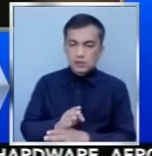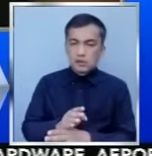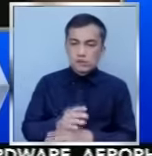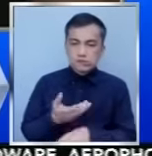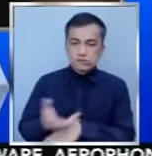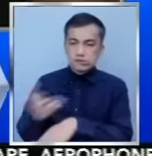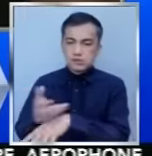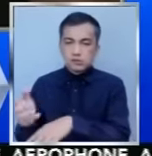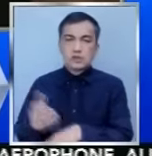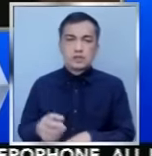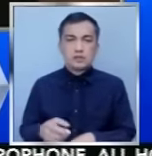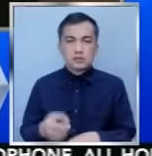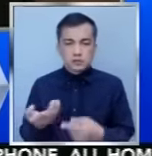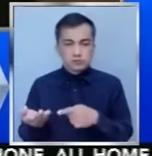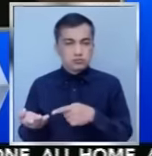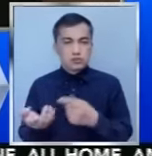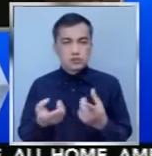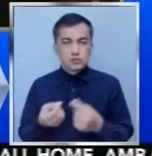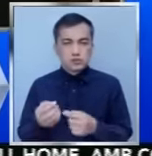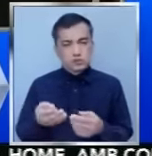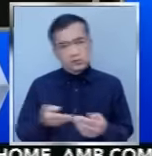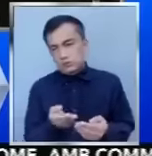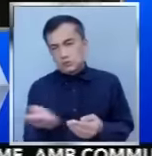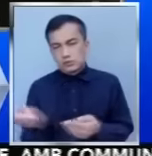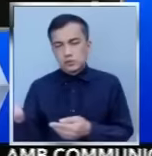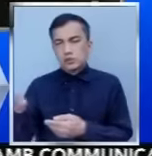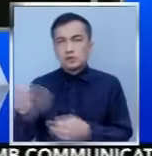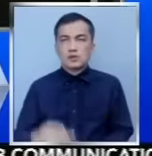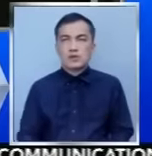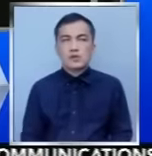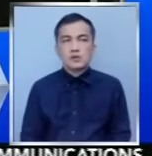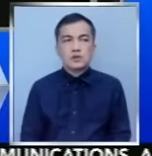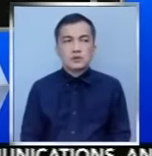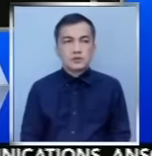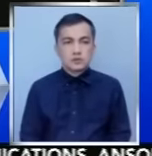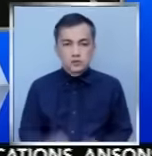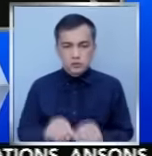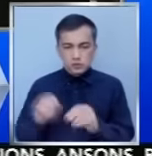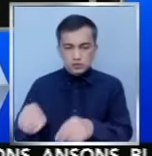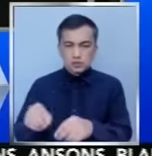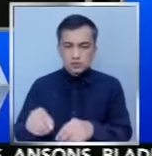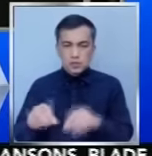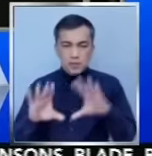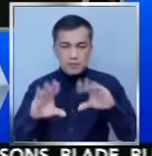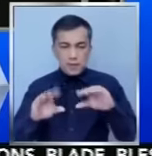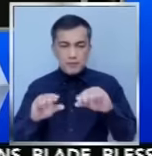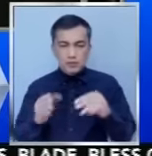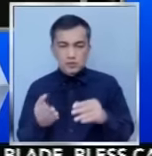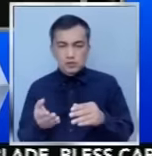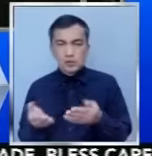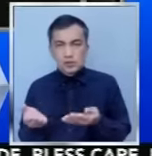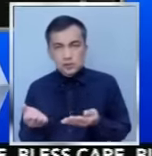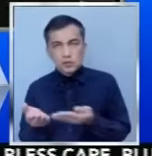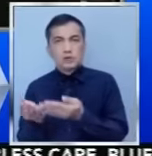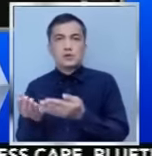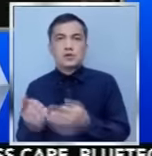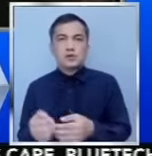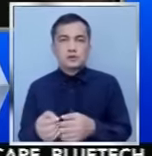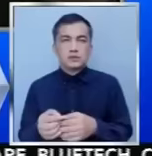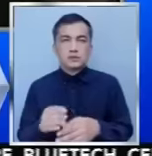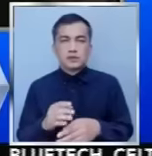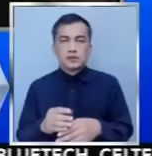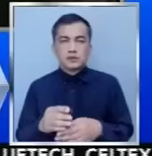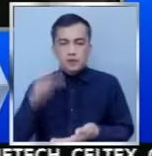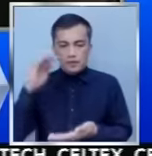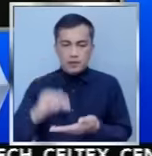ginagawa nila eh umiiwas din sila naglalagay sila ng ah cion diyan para maski papaano Ah ma-lessen yung impact